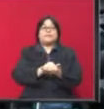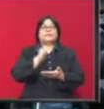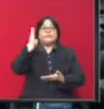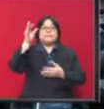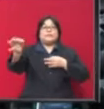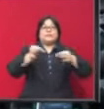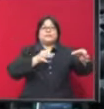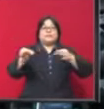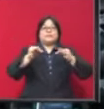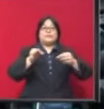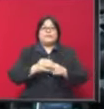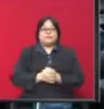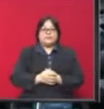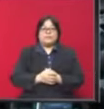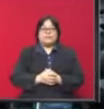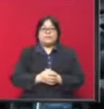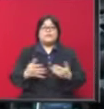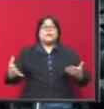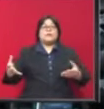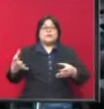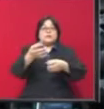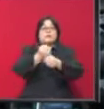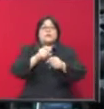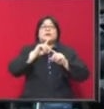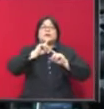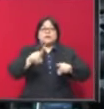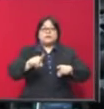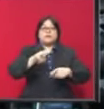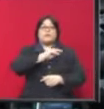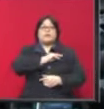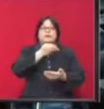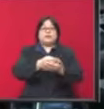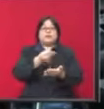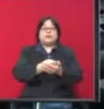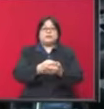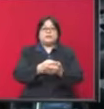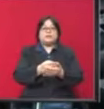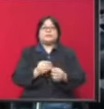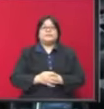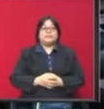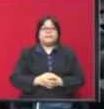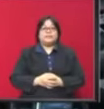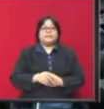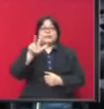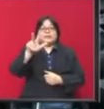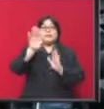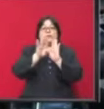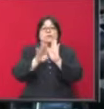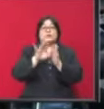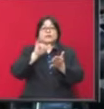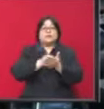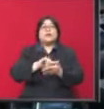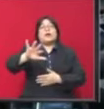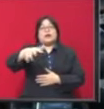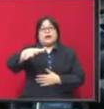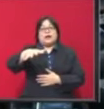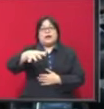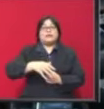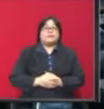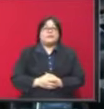akan dijelaskan dalam pegunungan jawaban oleh Menteri Keuangan nanti tiga pilihan yaitu adalah